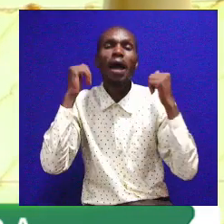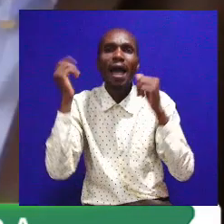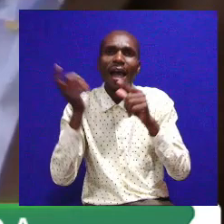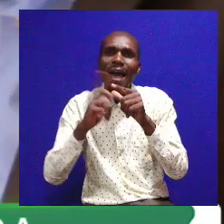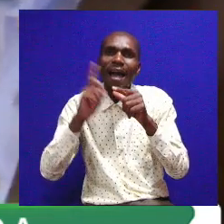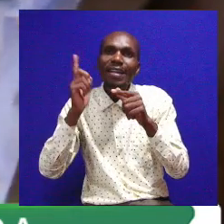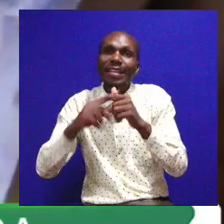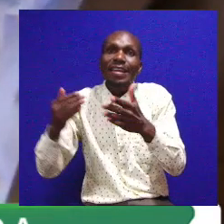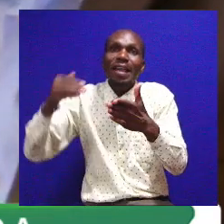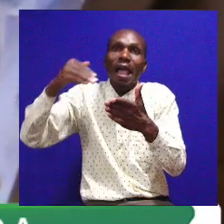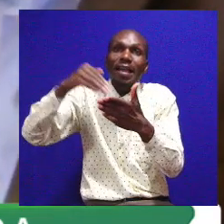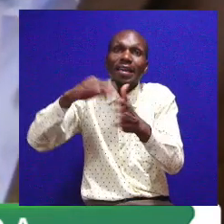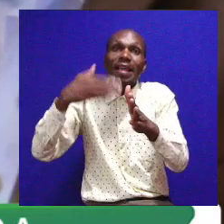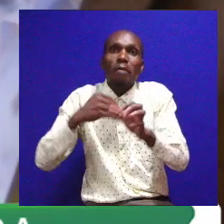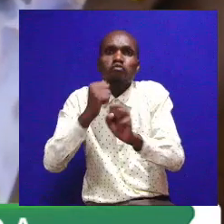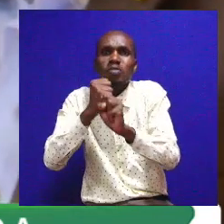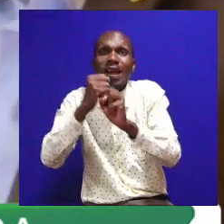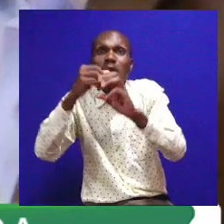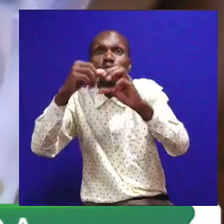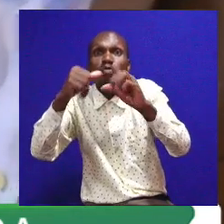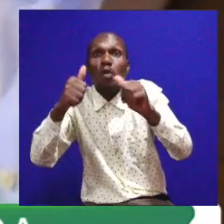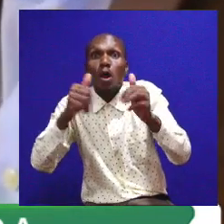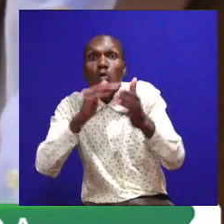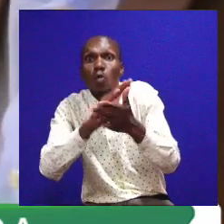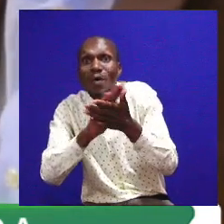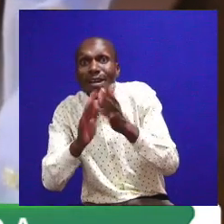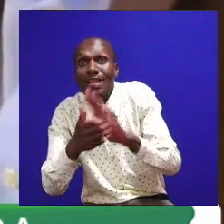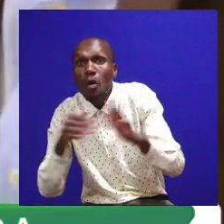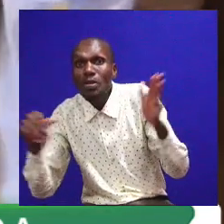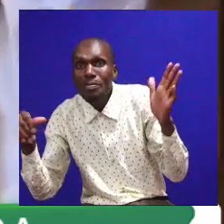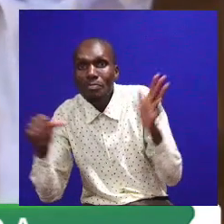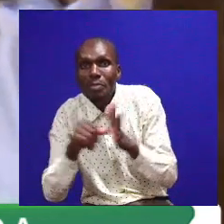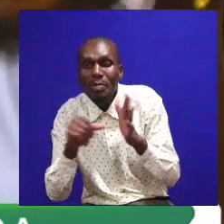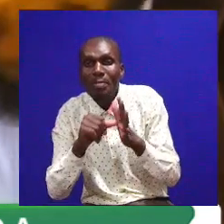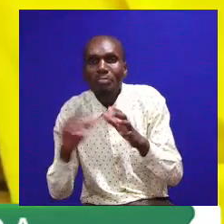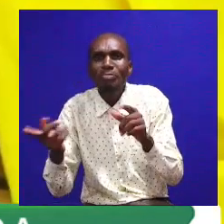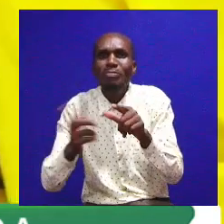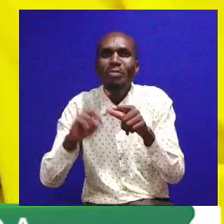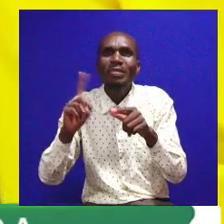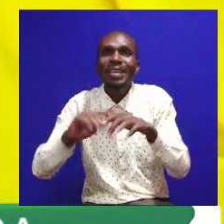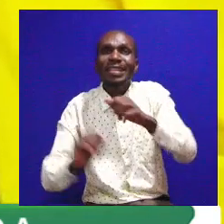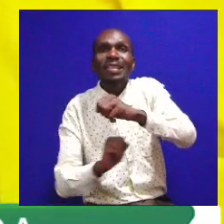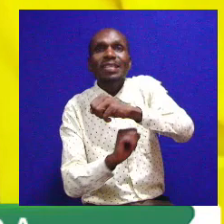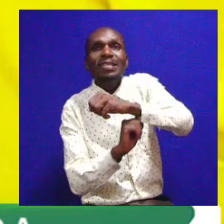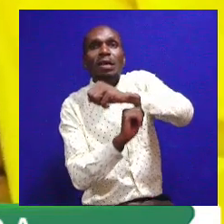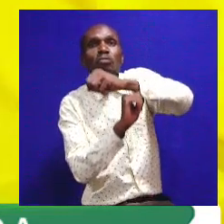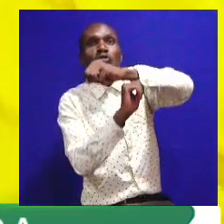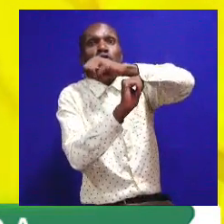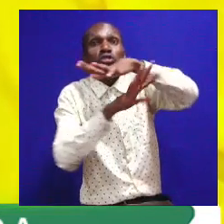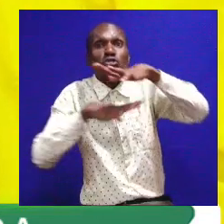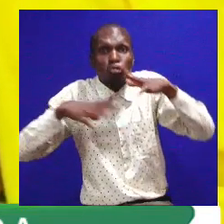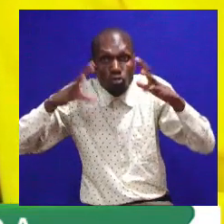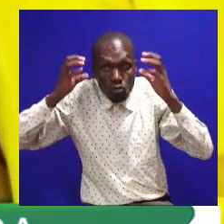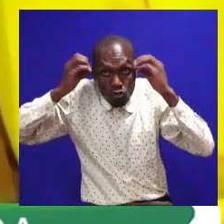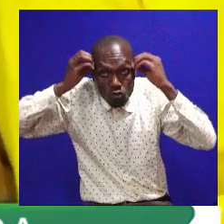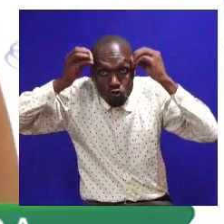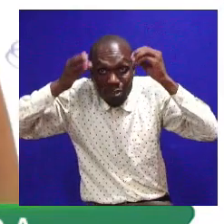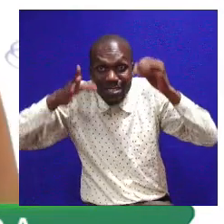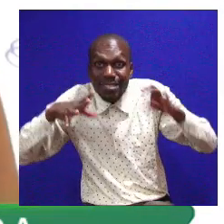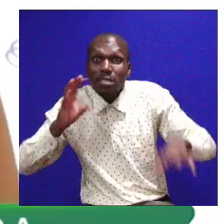nate baningo bakolete omoroberyo yubatabu atibu anchele libonde bwensi asebara asire abana bakuruchinka chitari